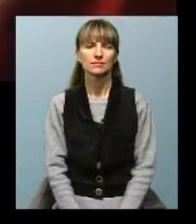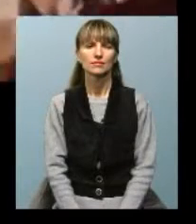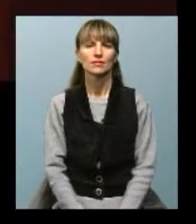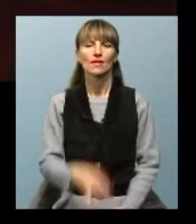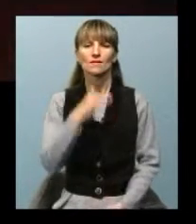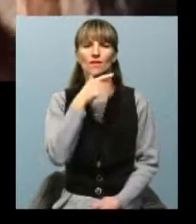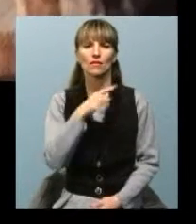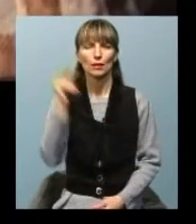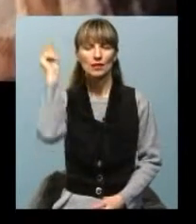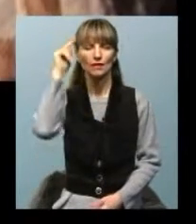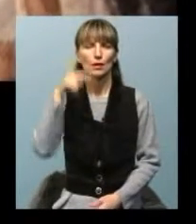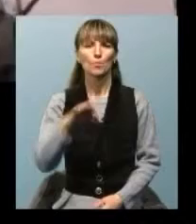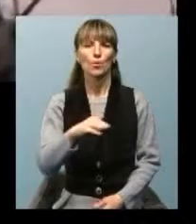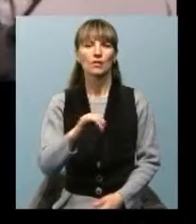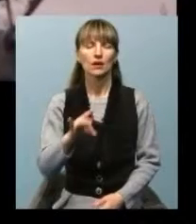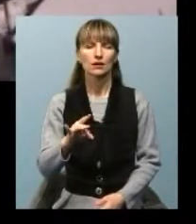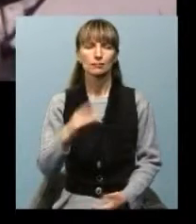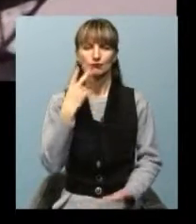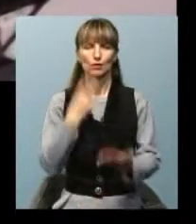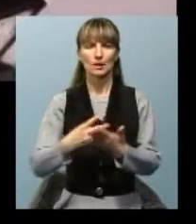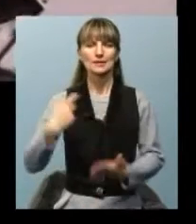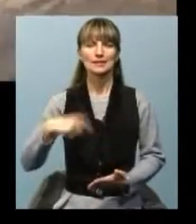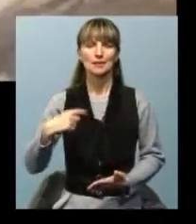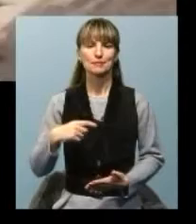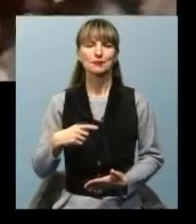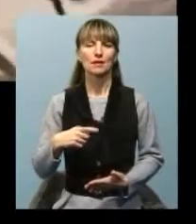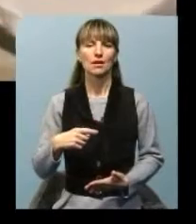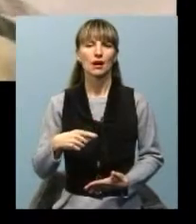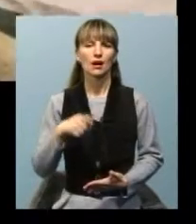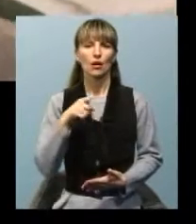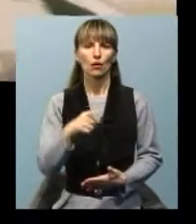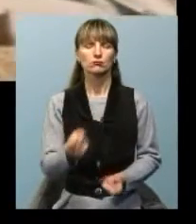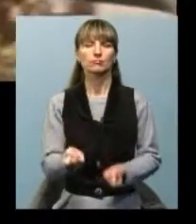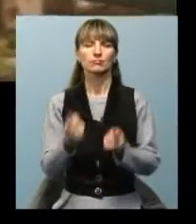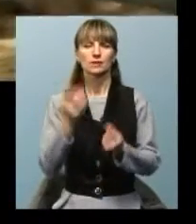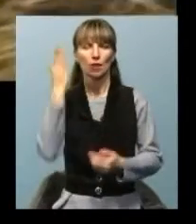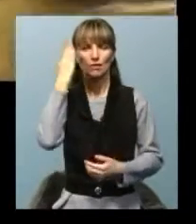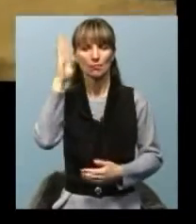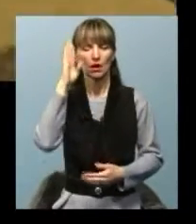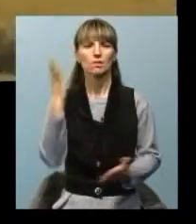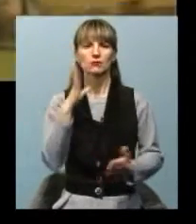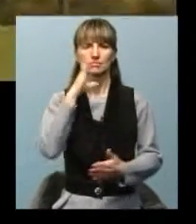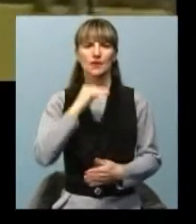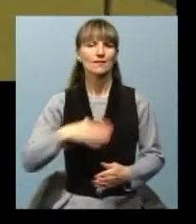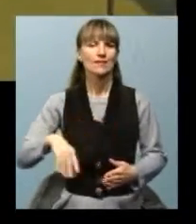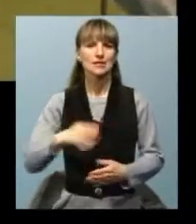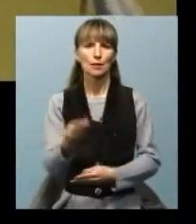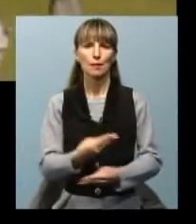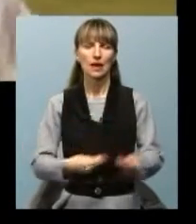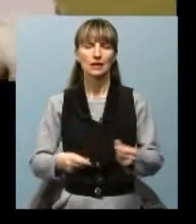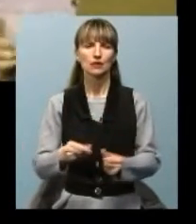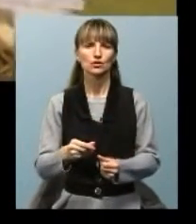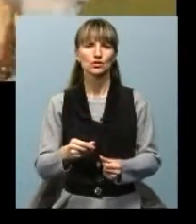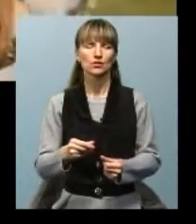Під час навчання Поттер неабияк проявив себе. Він виявився талановитим хлопчиком, якому під силу усі магічні